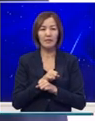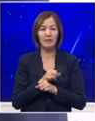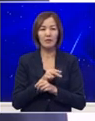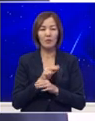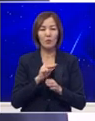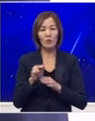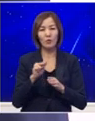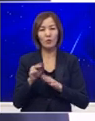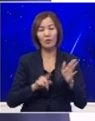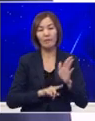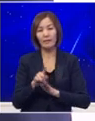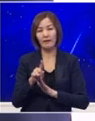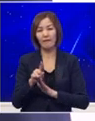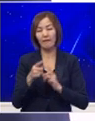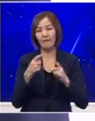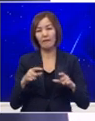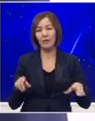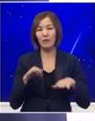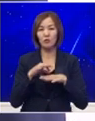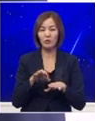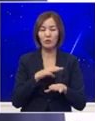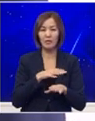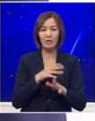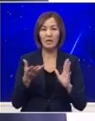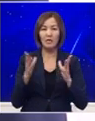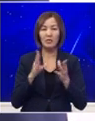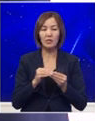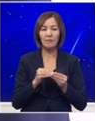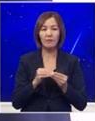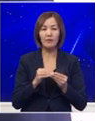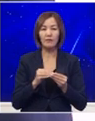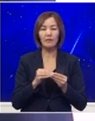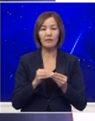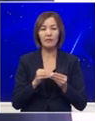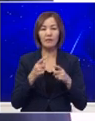оқуға қабылдау емтихандарын жүргіздік. Жалпы қабылдау емтиханына